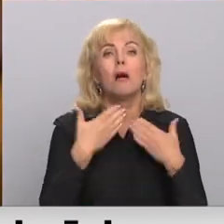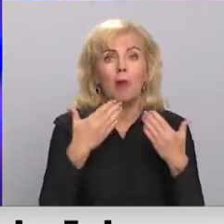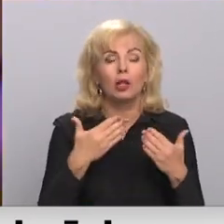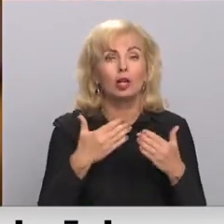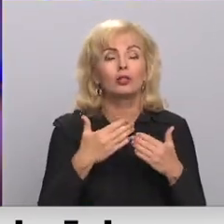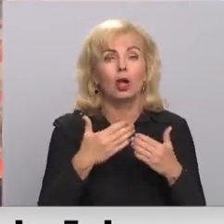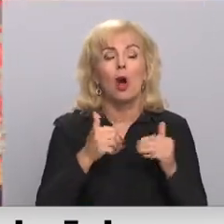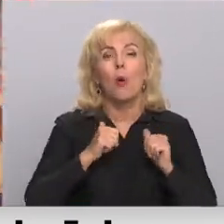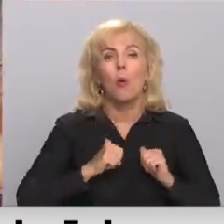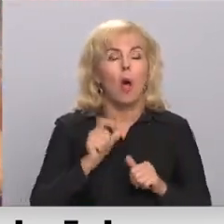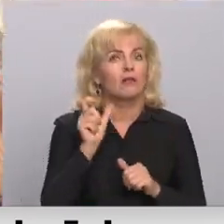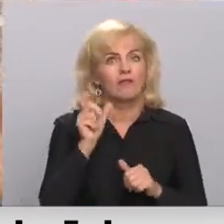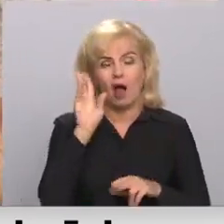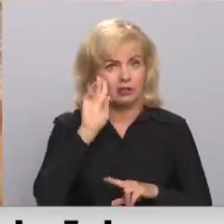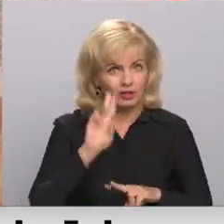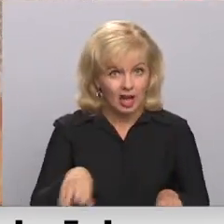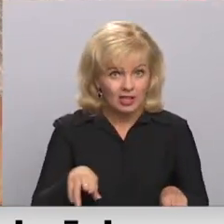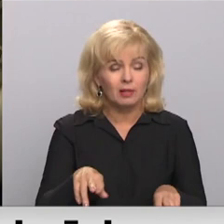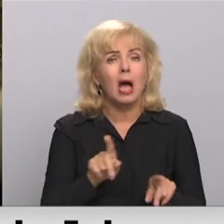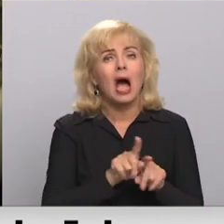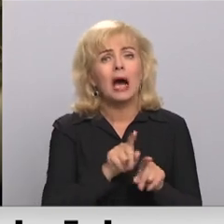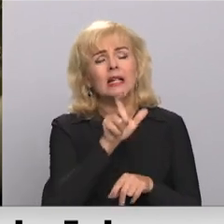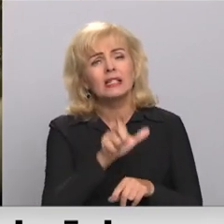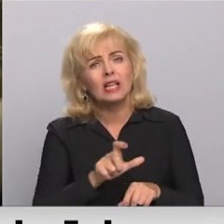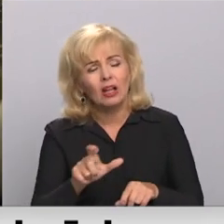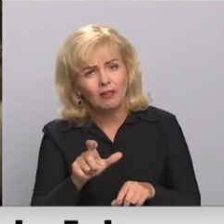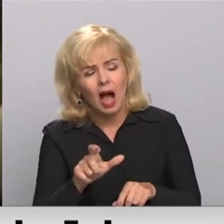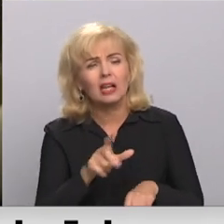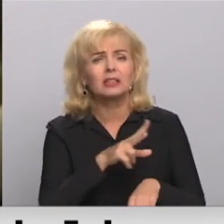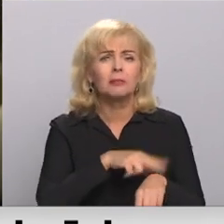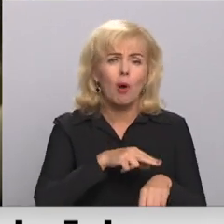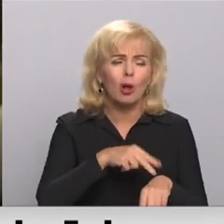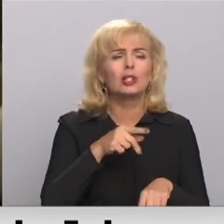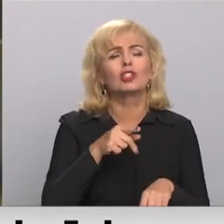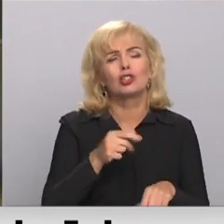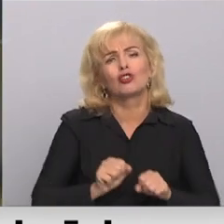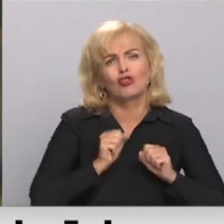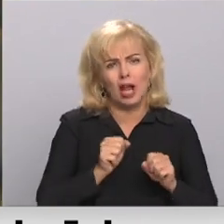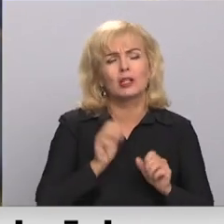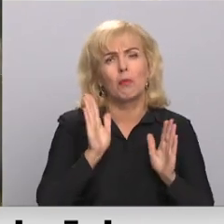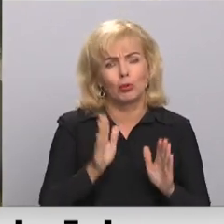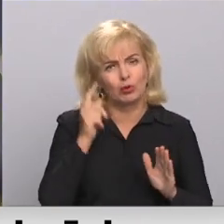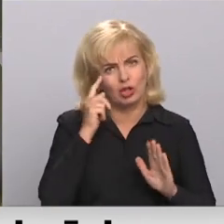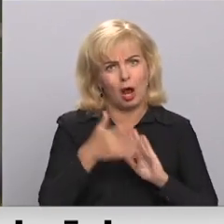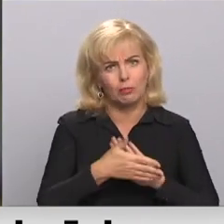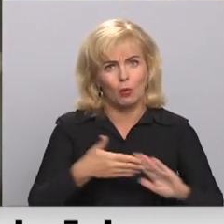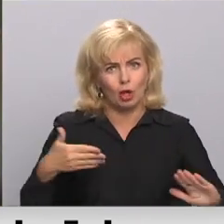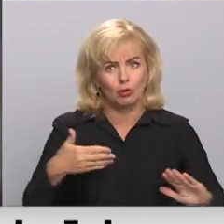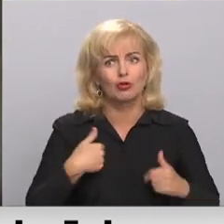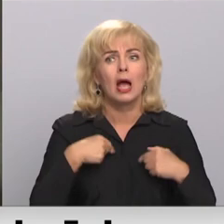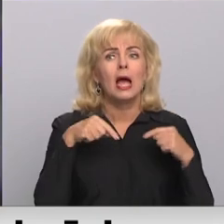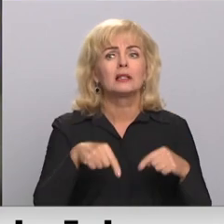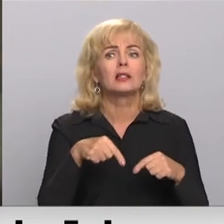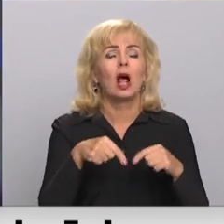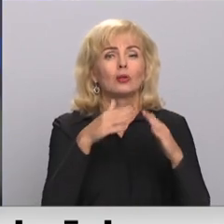vārds nezināju. Arī pret cilvēciskām vājībām likumsargi cenšas būt saprotoši. Es strādāju šajā ēkā, man